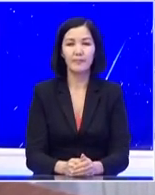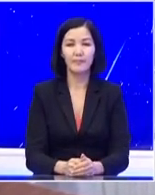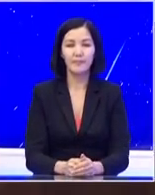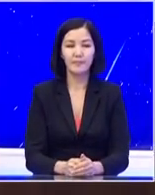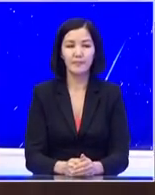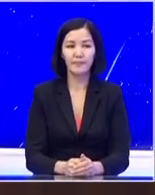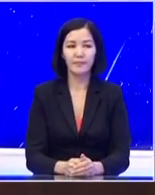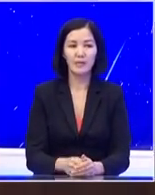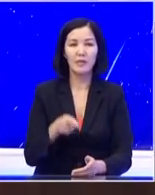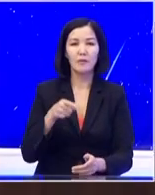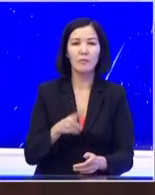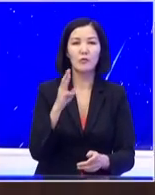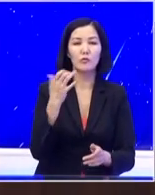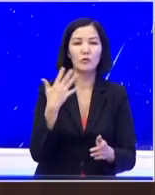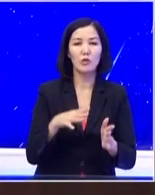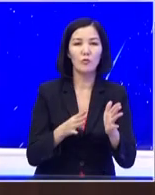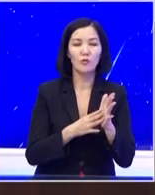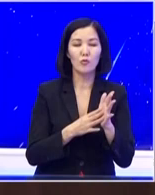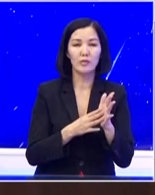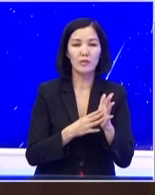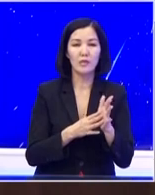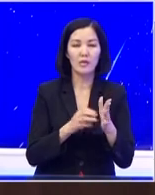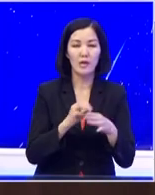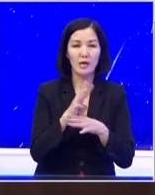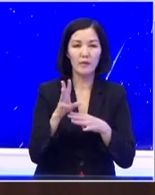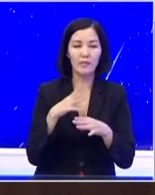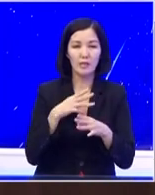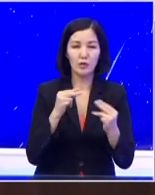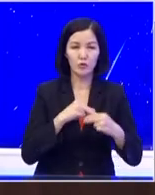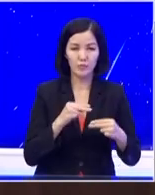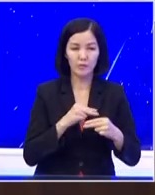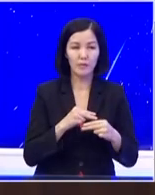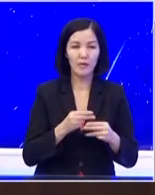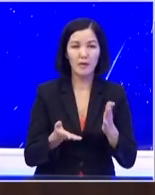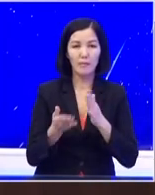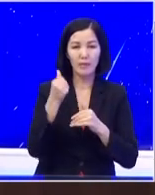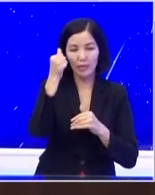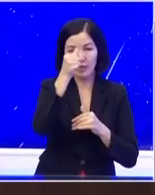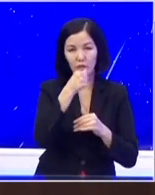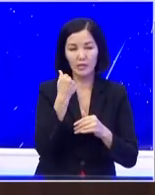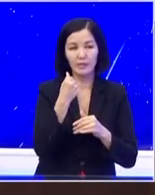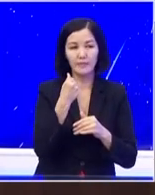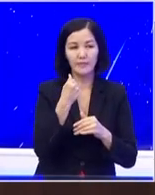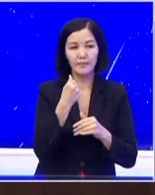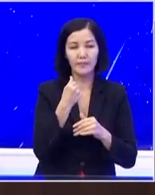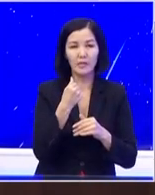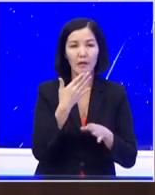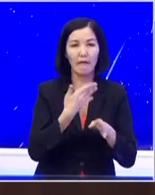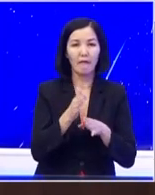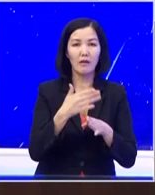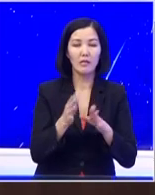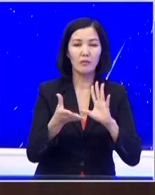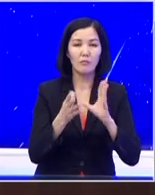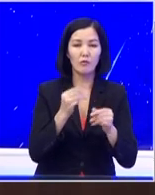өкілдері. 1359-ы қамтылды жұмыспенен. Былтырғы жылы кредит бойынша